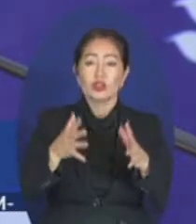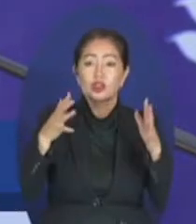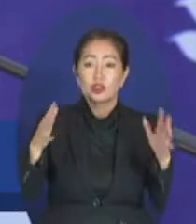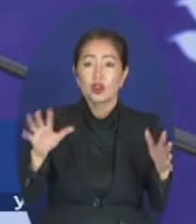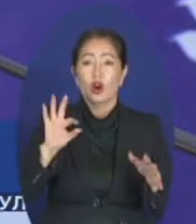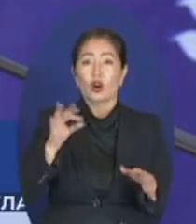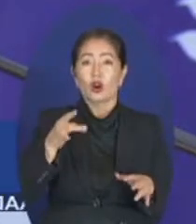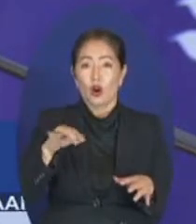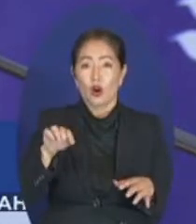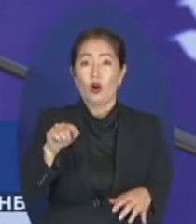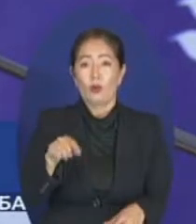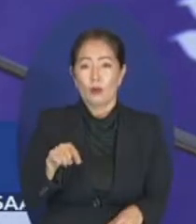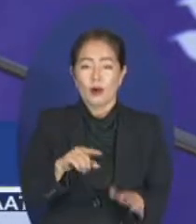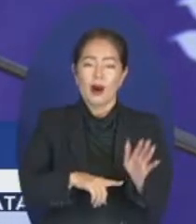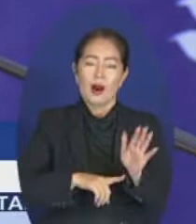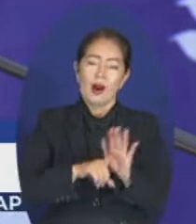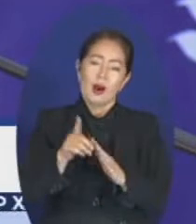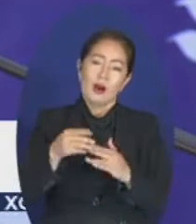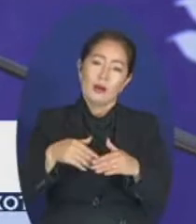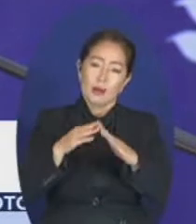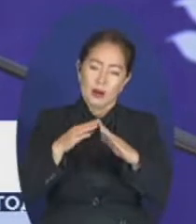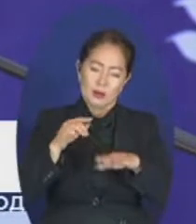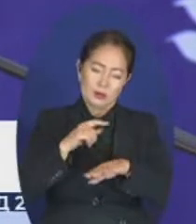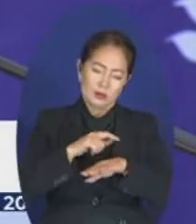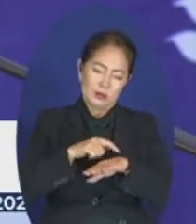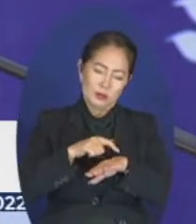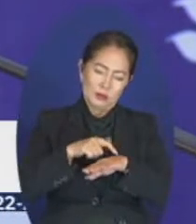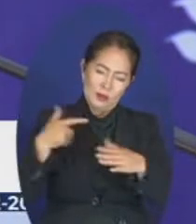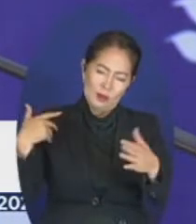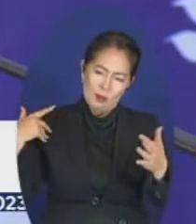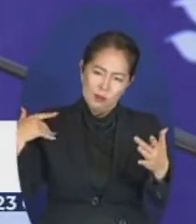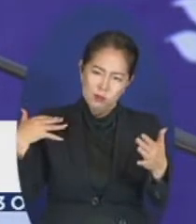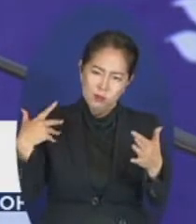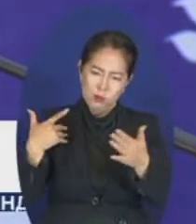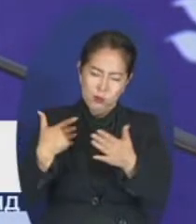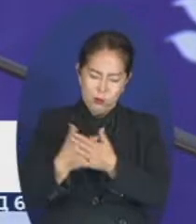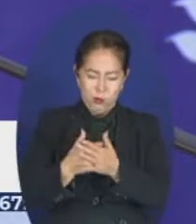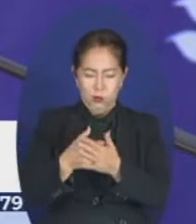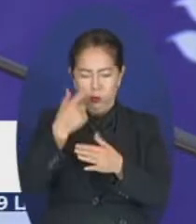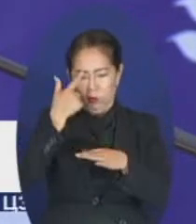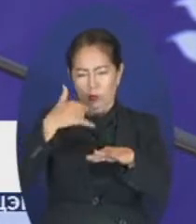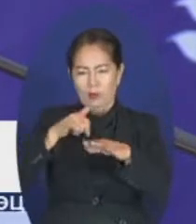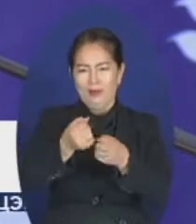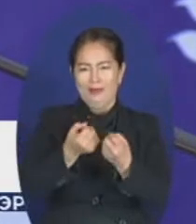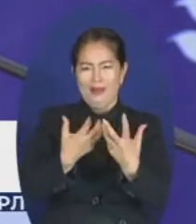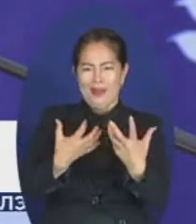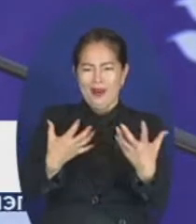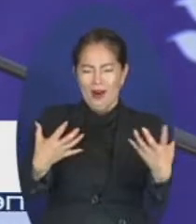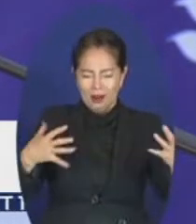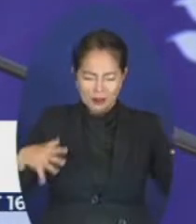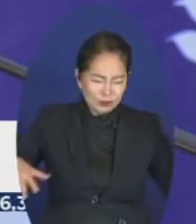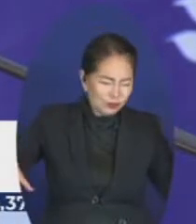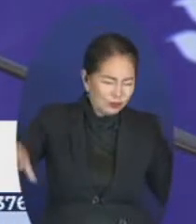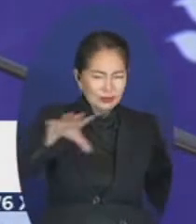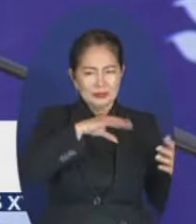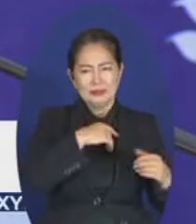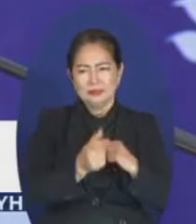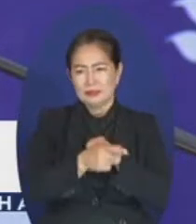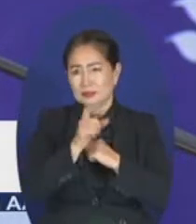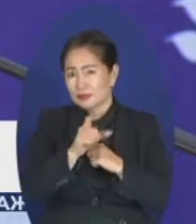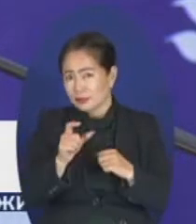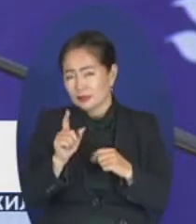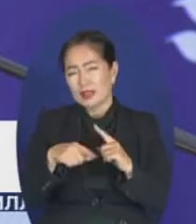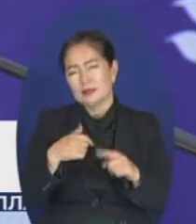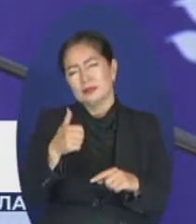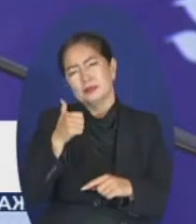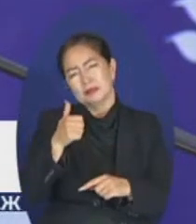юм а. Анх байгуулагдсан цагаас хойш эх орныхоо олон мянган шилдэг боловсон хүчин